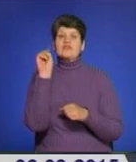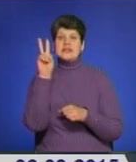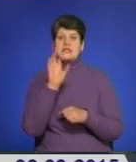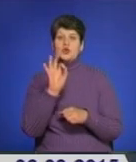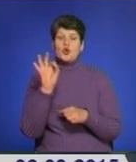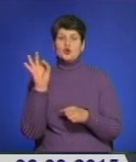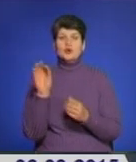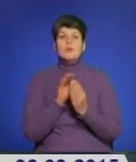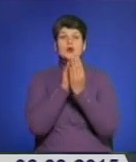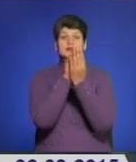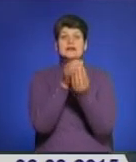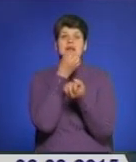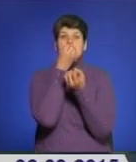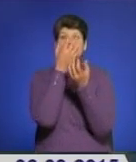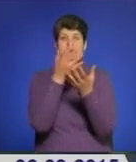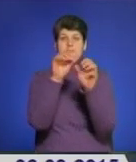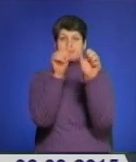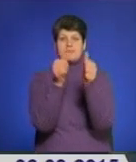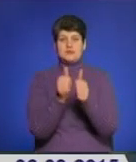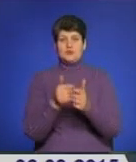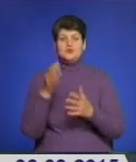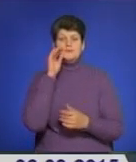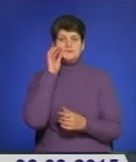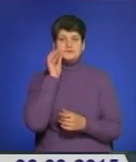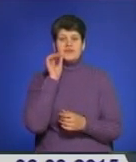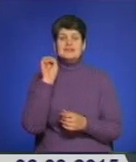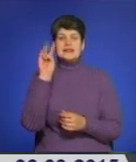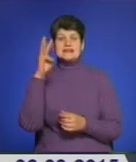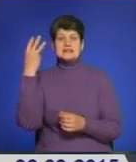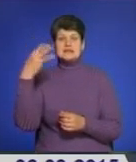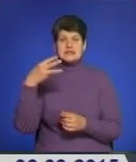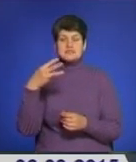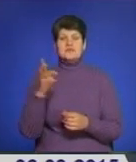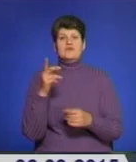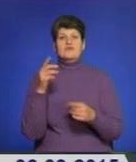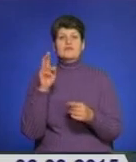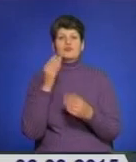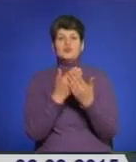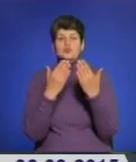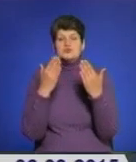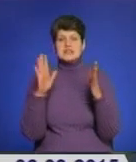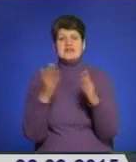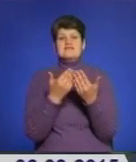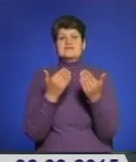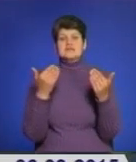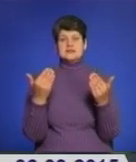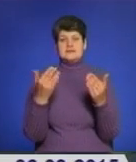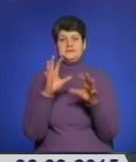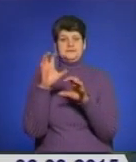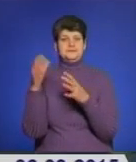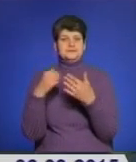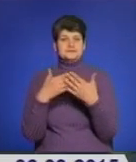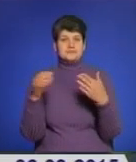12:00 – покладання квітів до пам'ятника Кобзареві. О 13:30 – в обласному краєзнавчому музеї виставка фондових матеріалів.